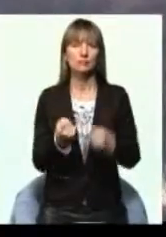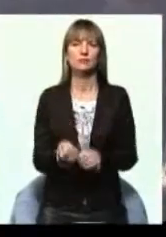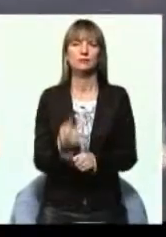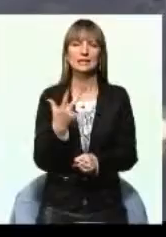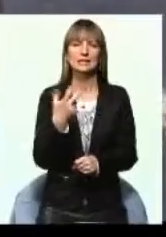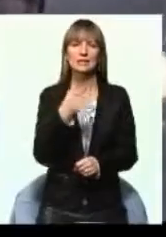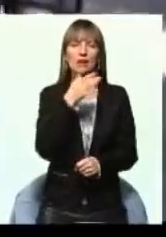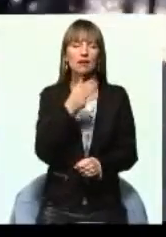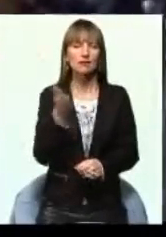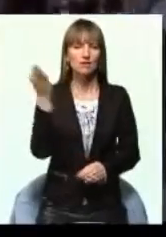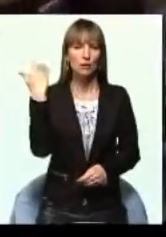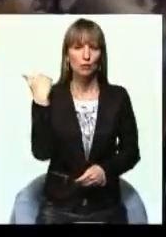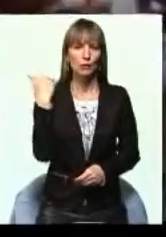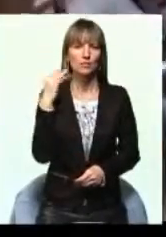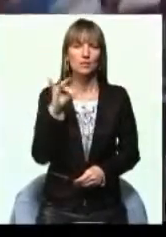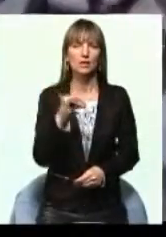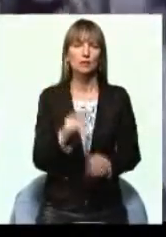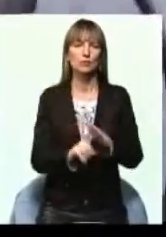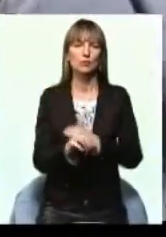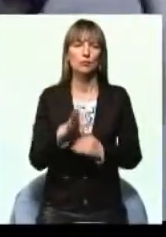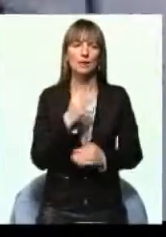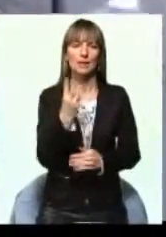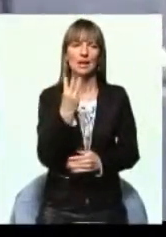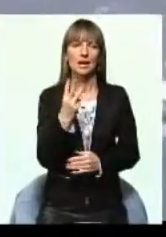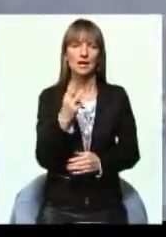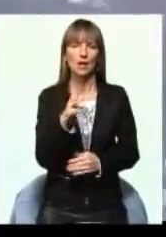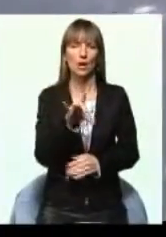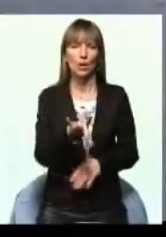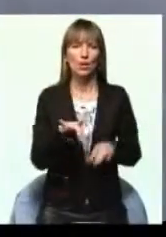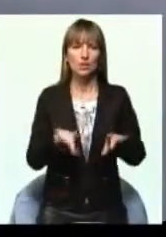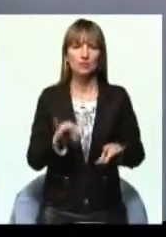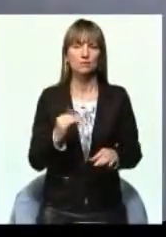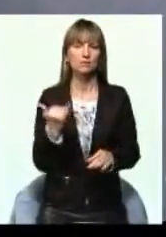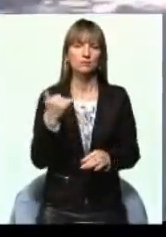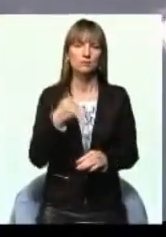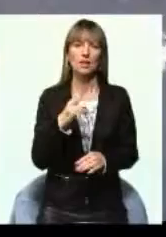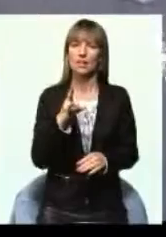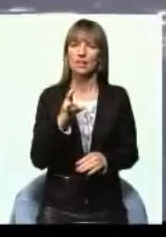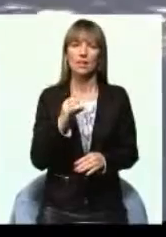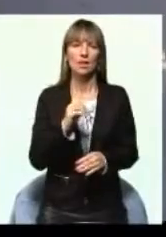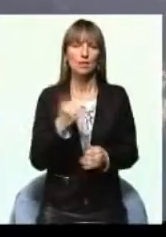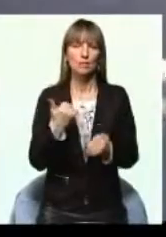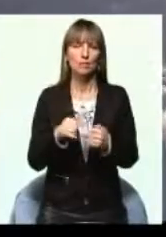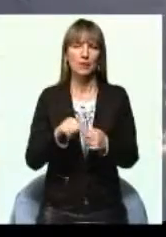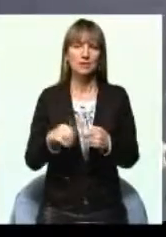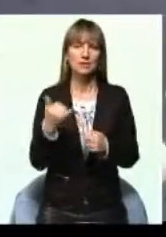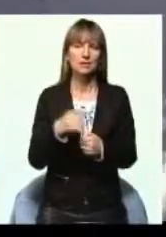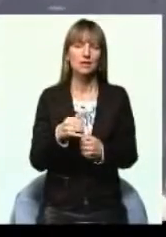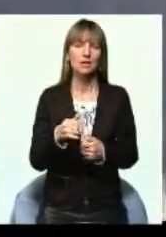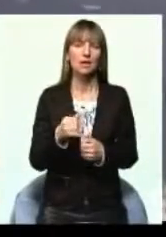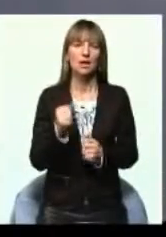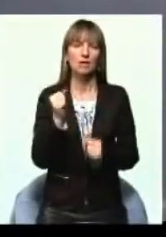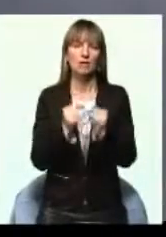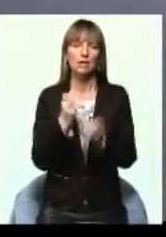з'явилися 300 років тому і спочатку були трьохколісними, та й заправлялися вони не бензином. Автомобілі мали